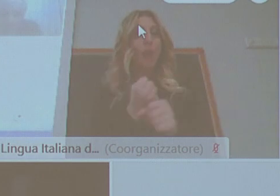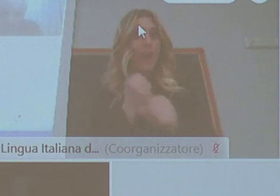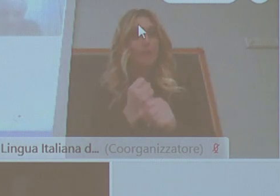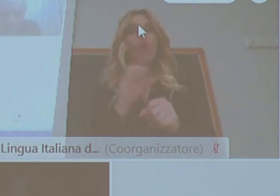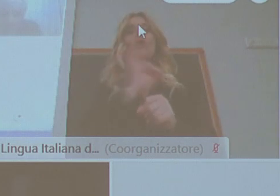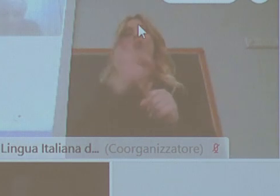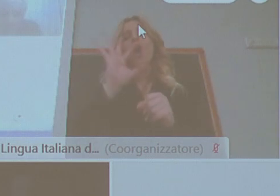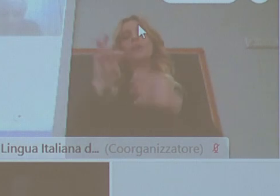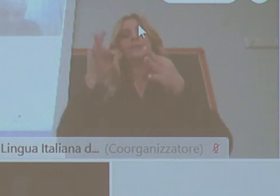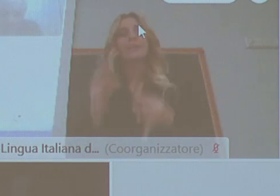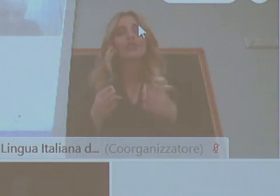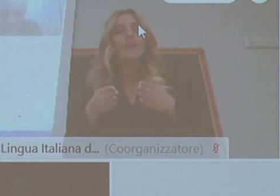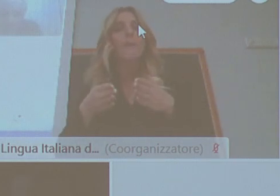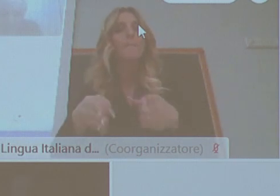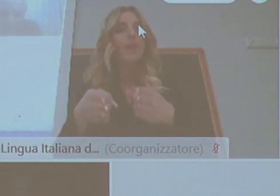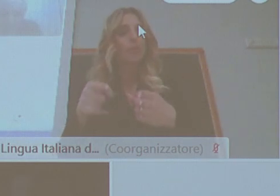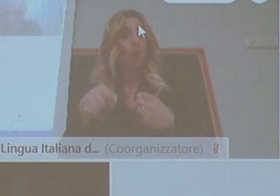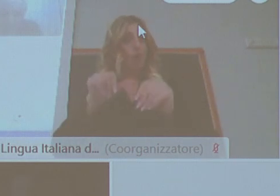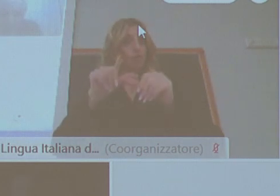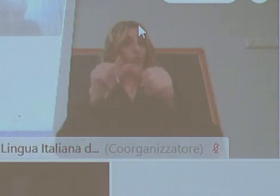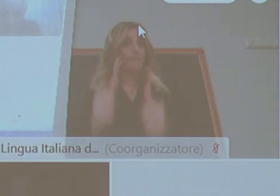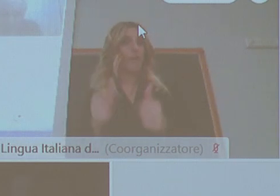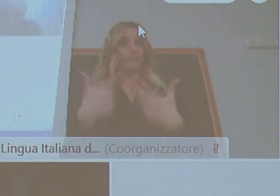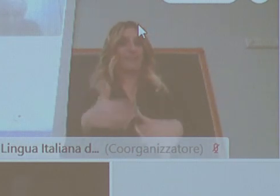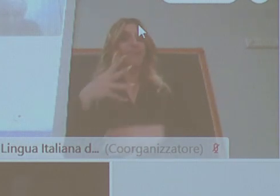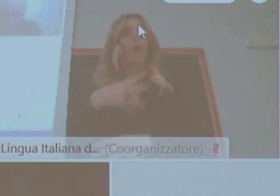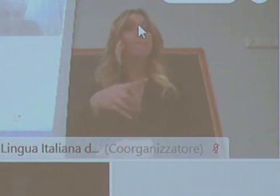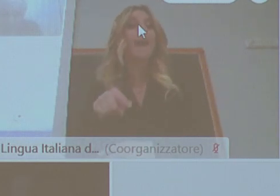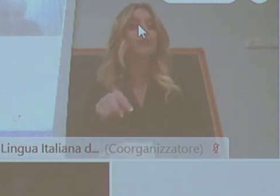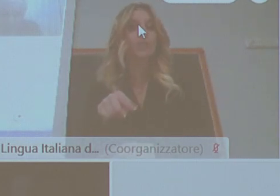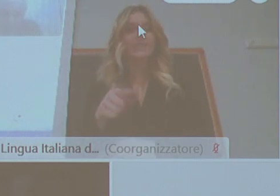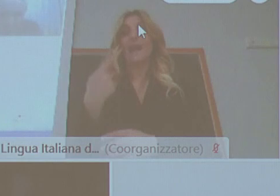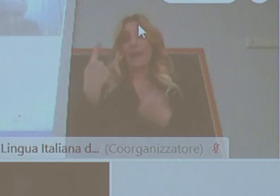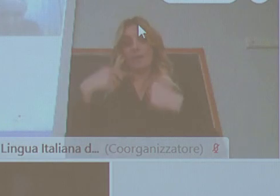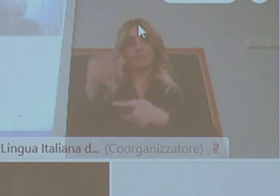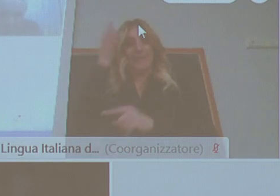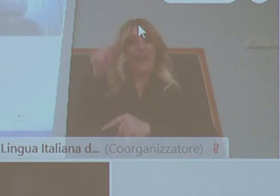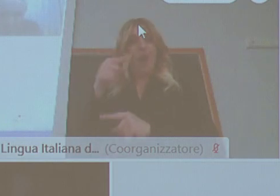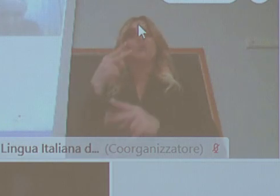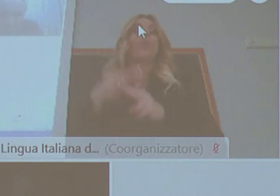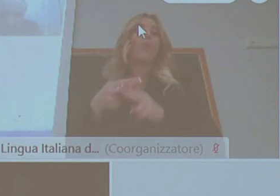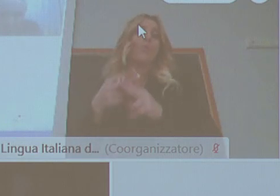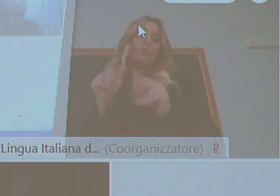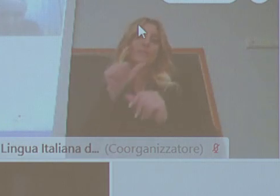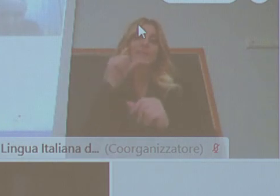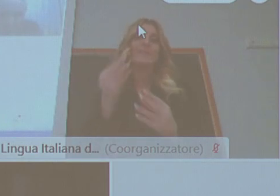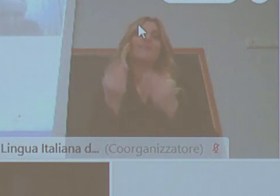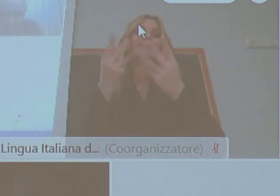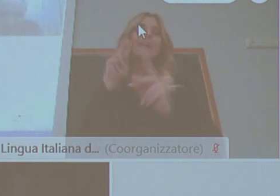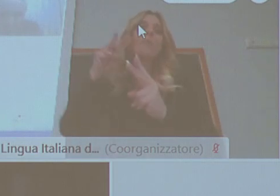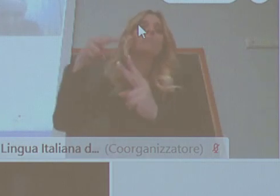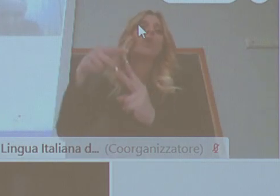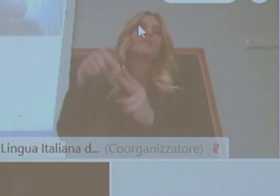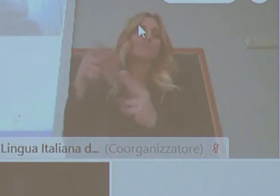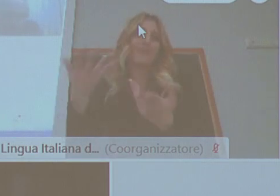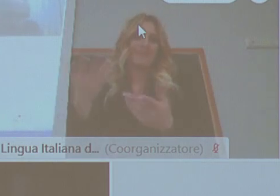decidendo il loro percorso formativo magistrale. In questo caso sarebbe molto utile delineare loro magari una possibile prospettiva temporale